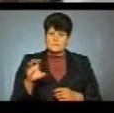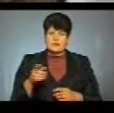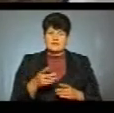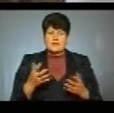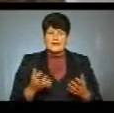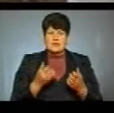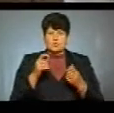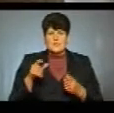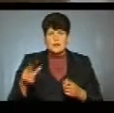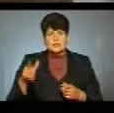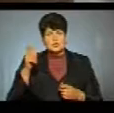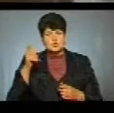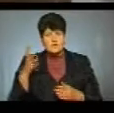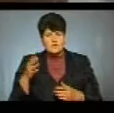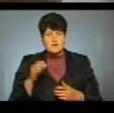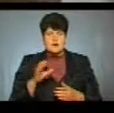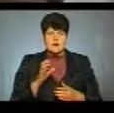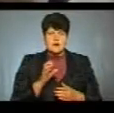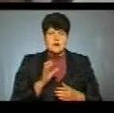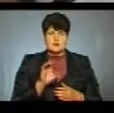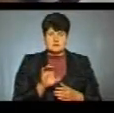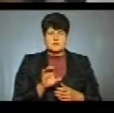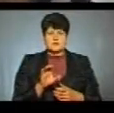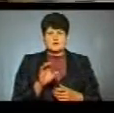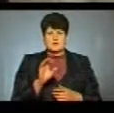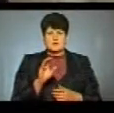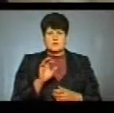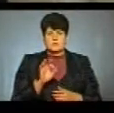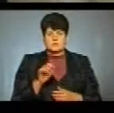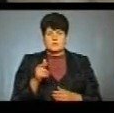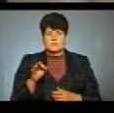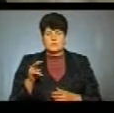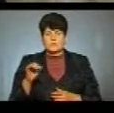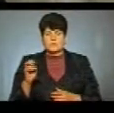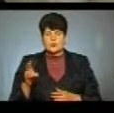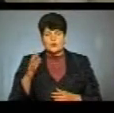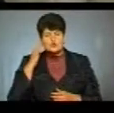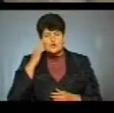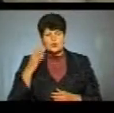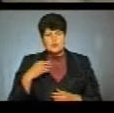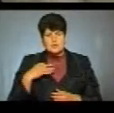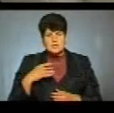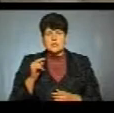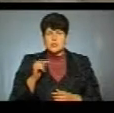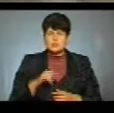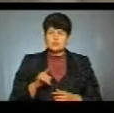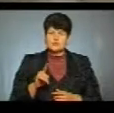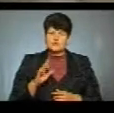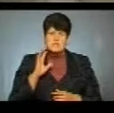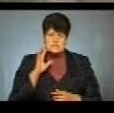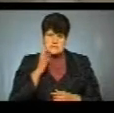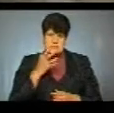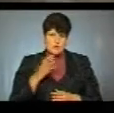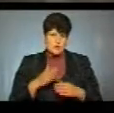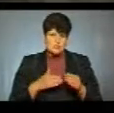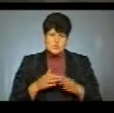рятувальники Чорткова. Автор фотографій – Олександр Головко. Чорно-біла, тому що це серйозна